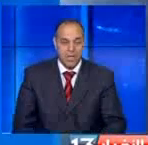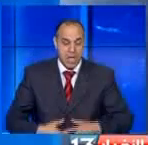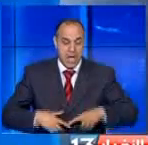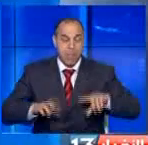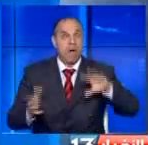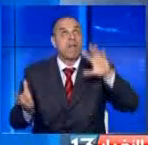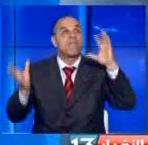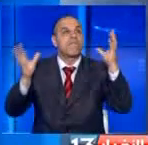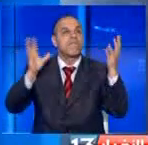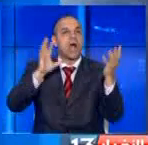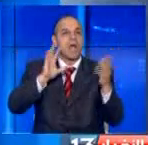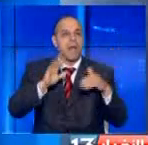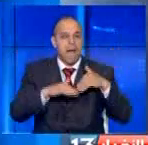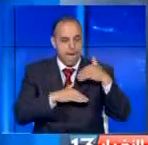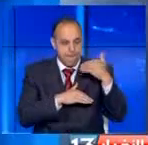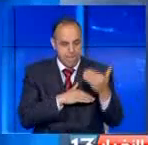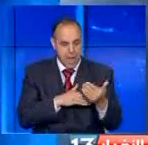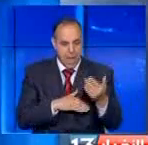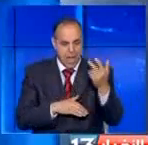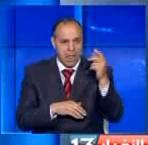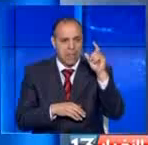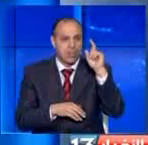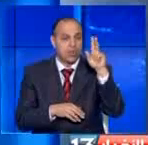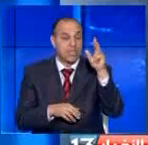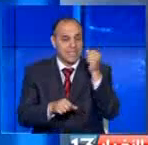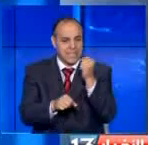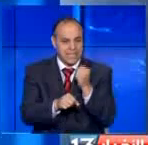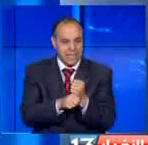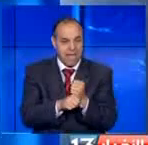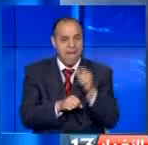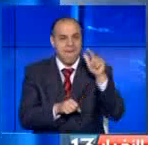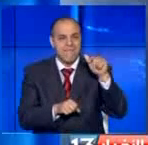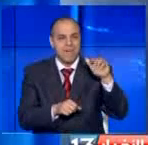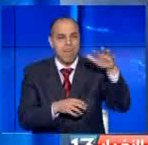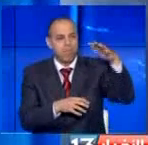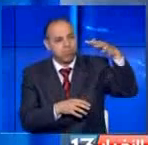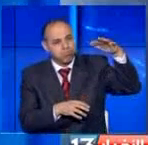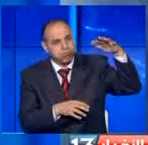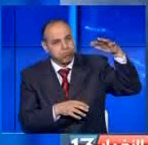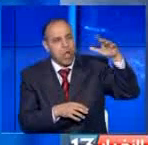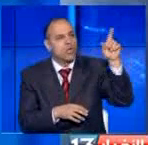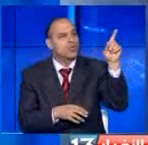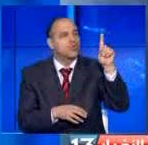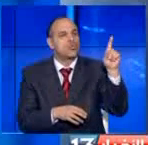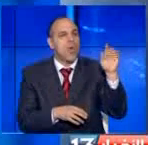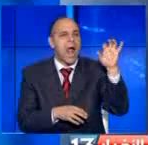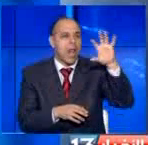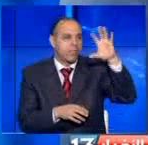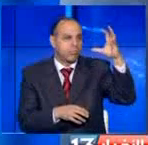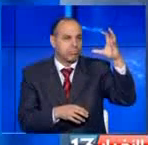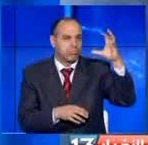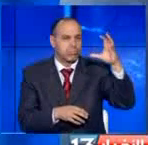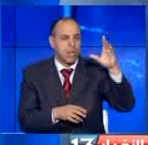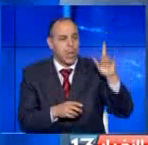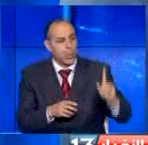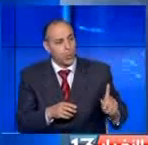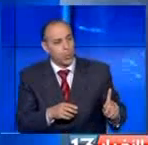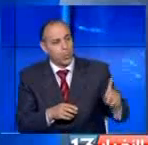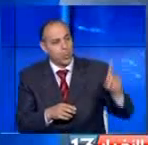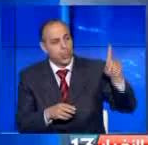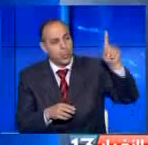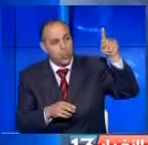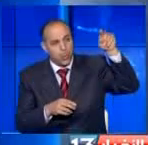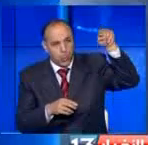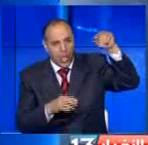من أخبار الفضاء، وبعد مضي 13 عاما على وجوده في مدار كوكب زحل، يستعد مسبار أمريكي